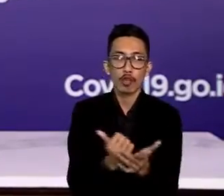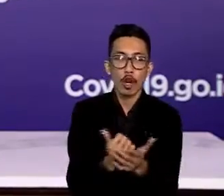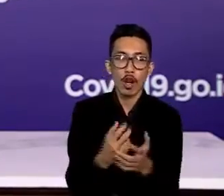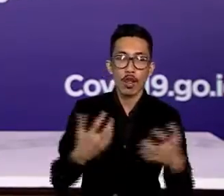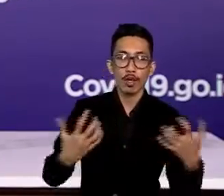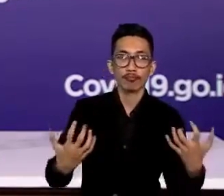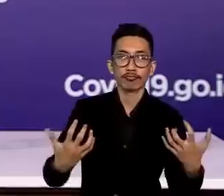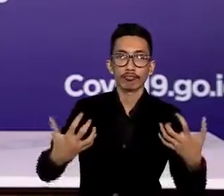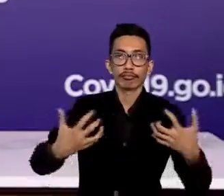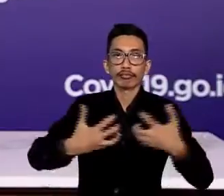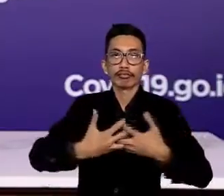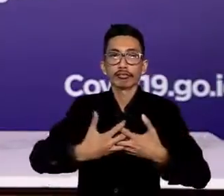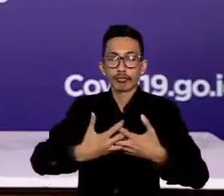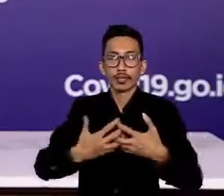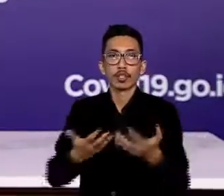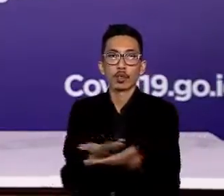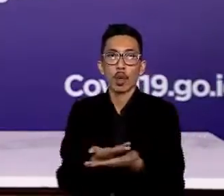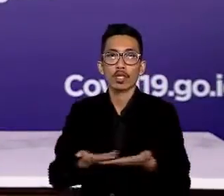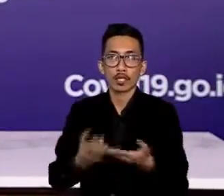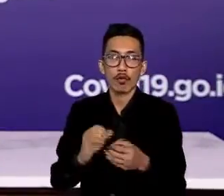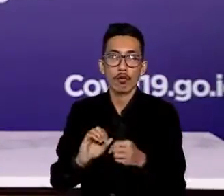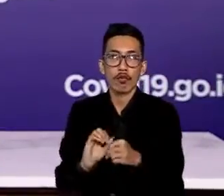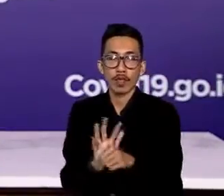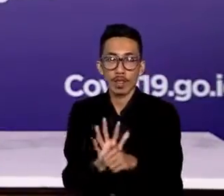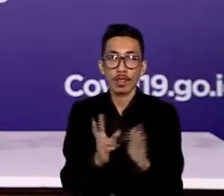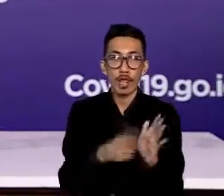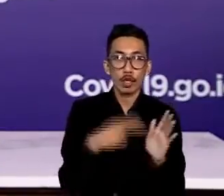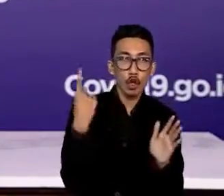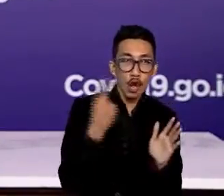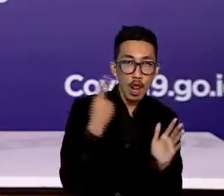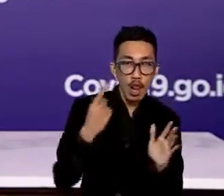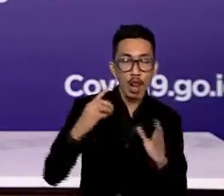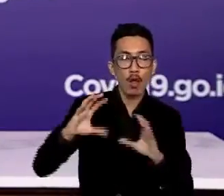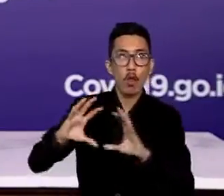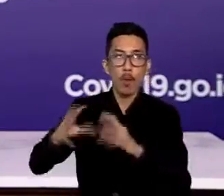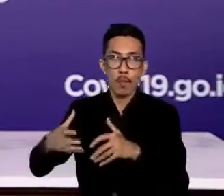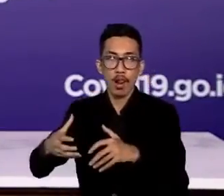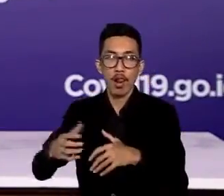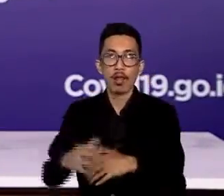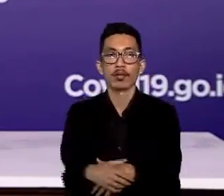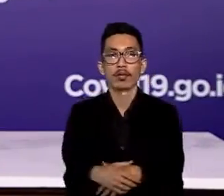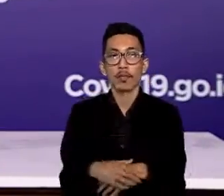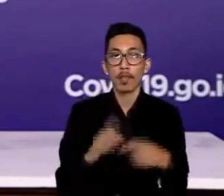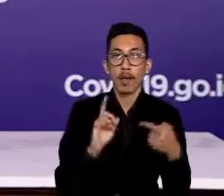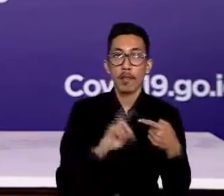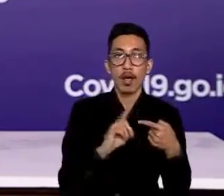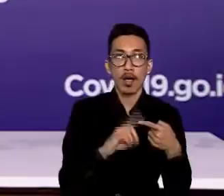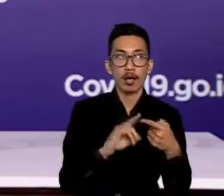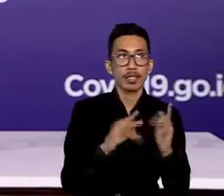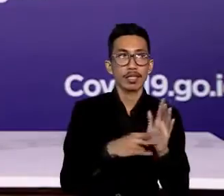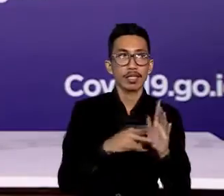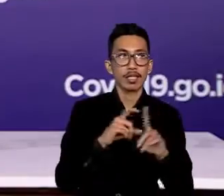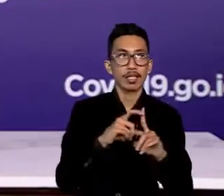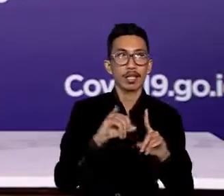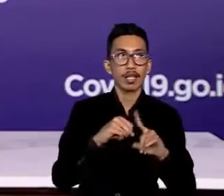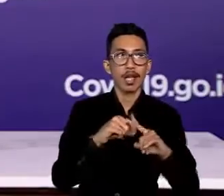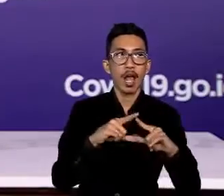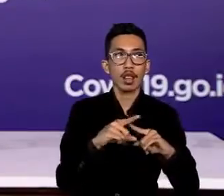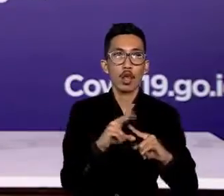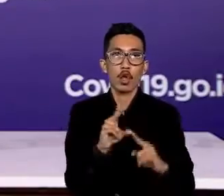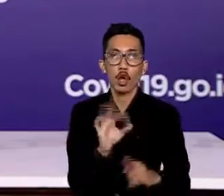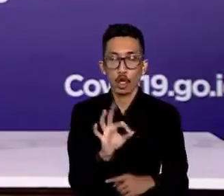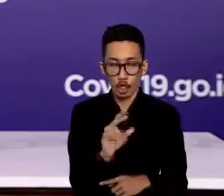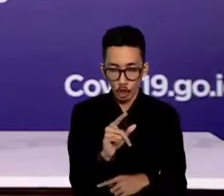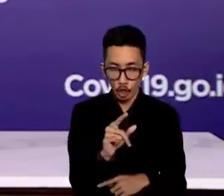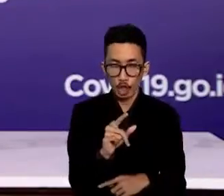terhadap kondisi coffee 19 nasional bahkan Global pertama ialah indikator diterapkan sejak